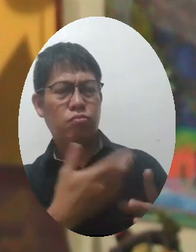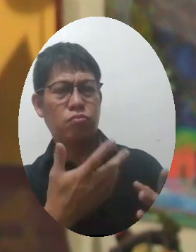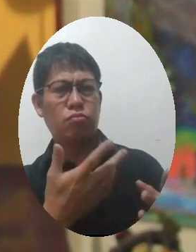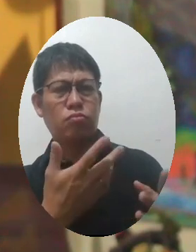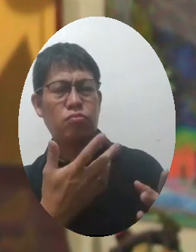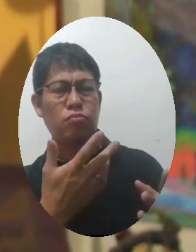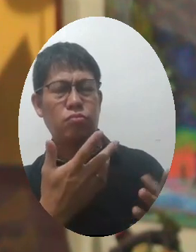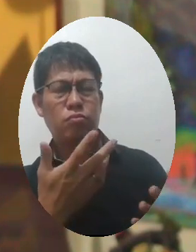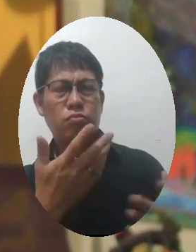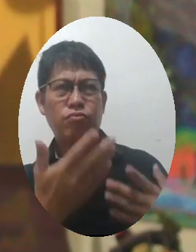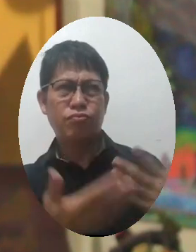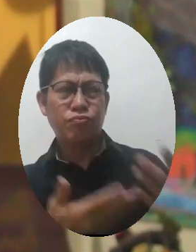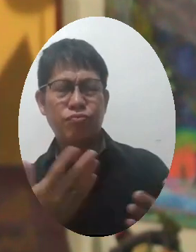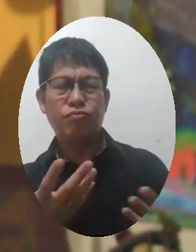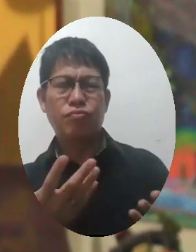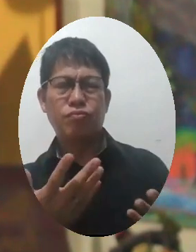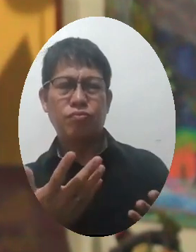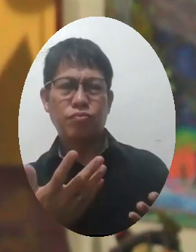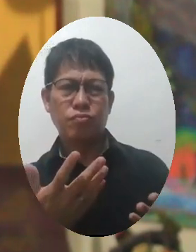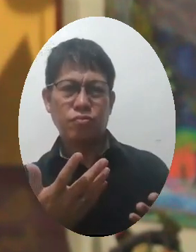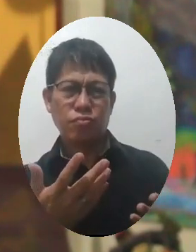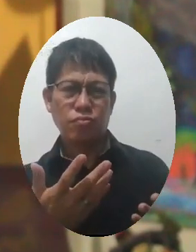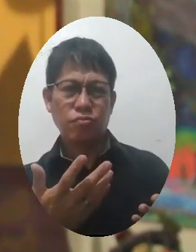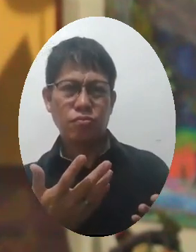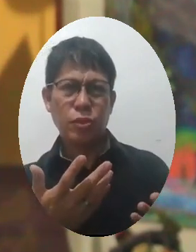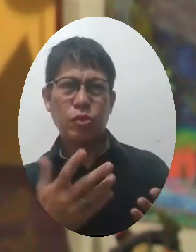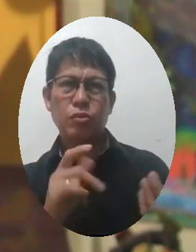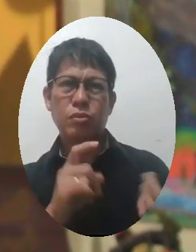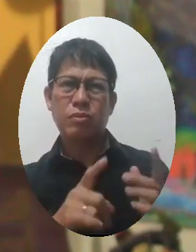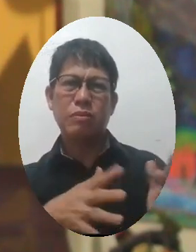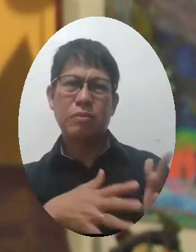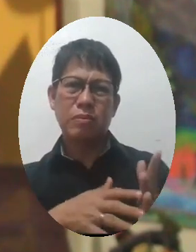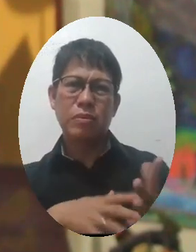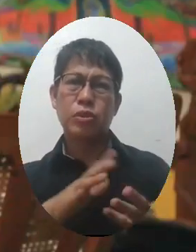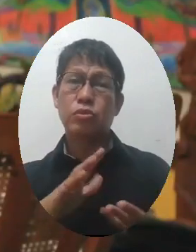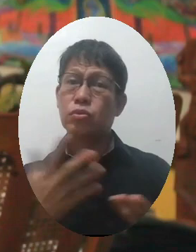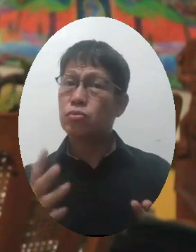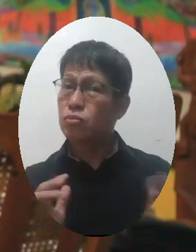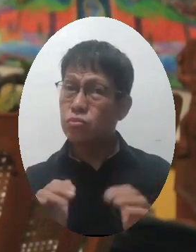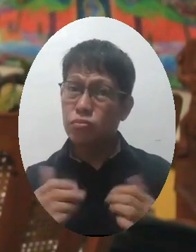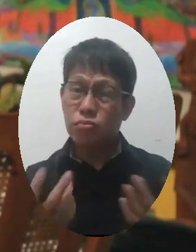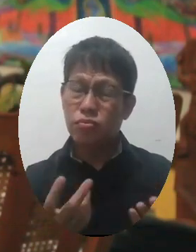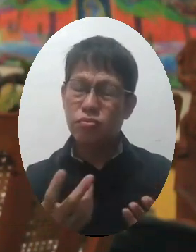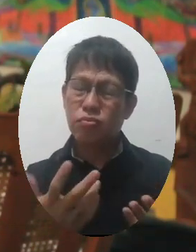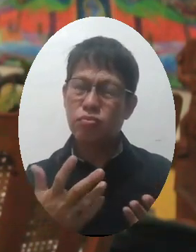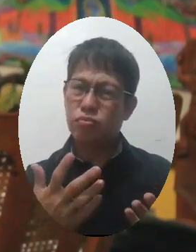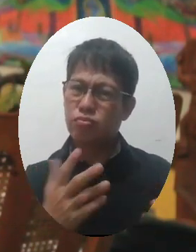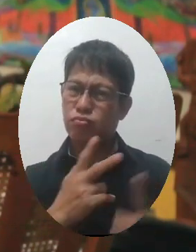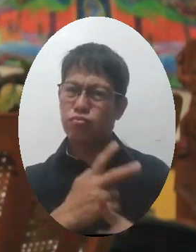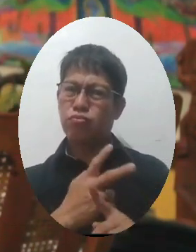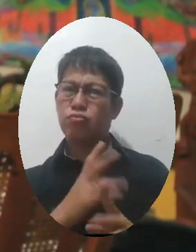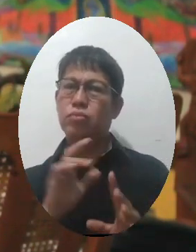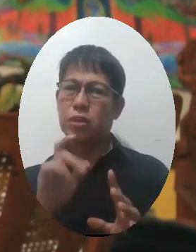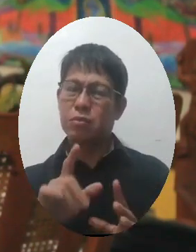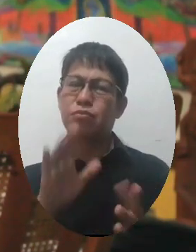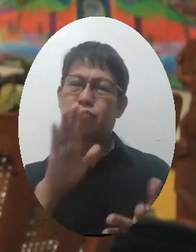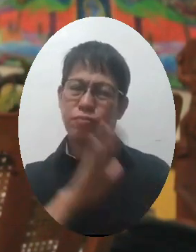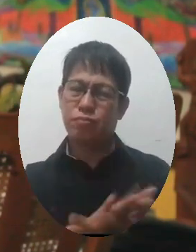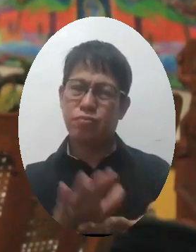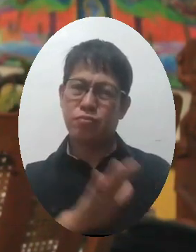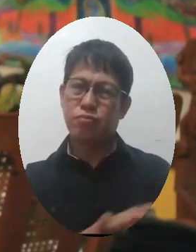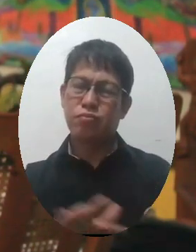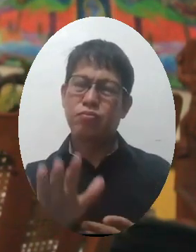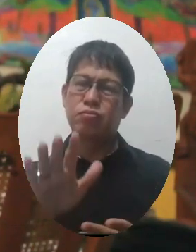naman na nagkakasakit, nagkakaroon ng natitirang panghihina. Para maiwasan ang sakit na ito, kailangan